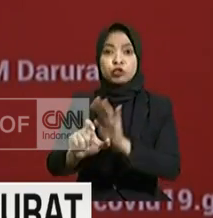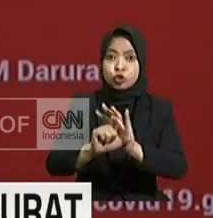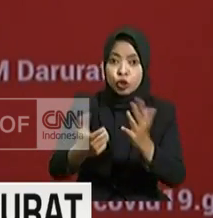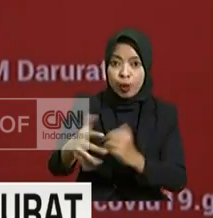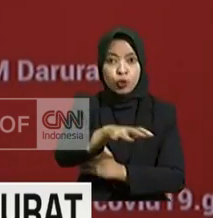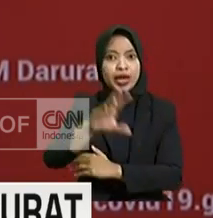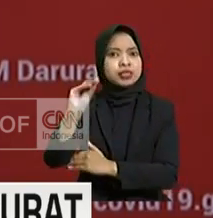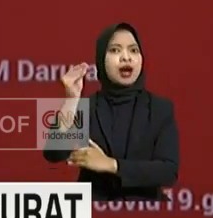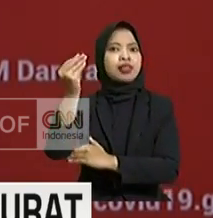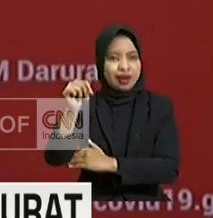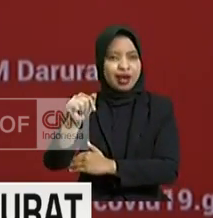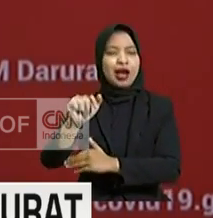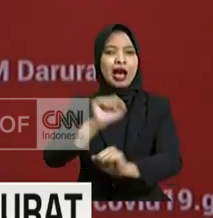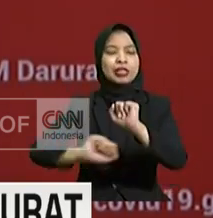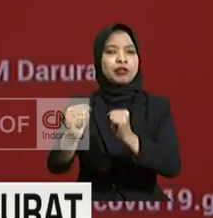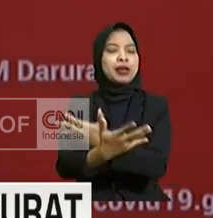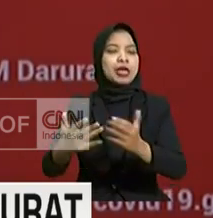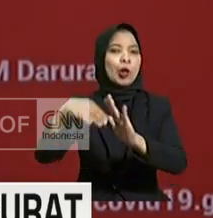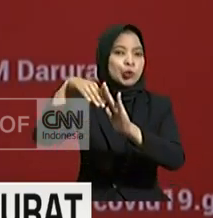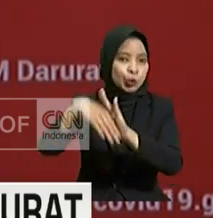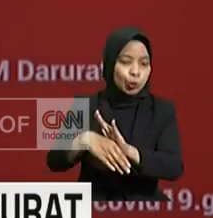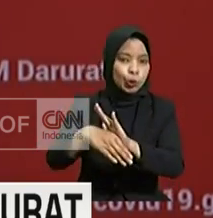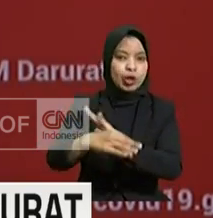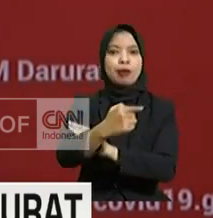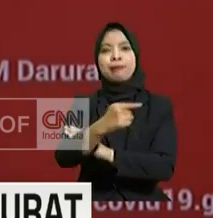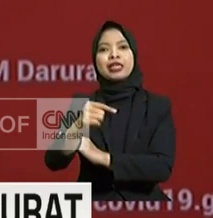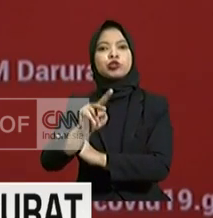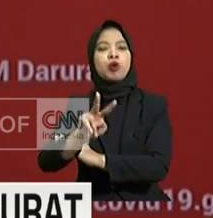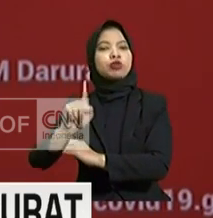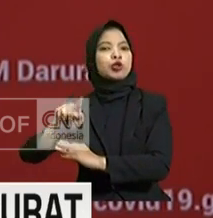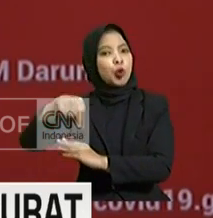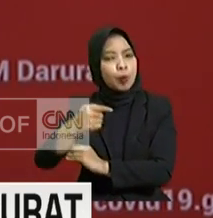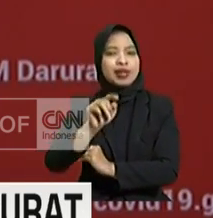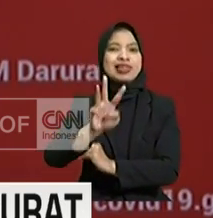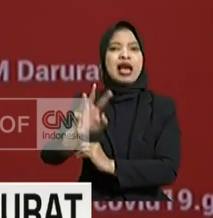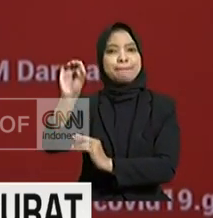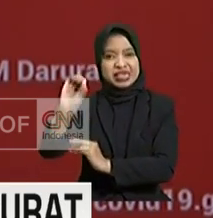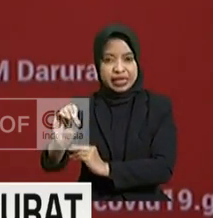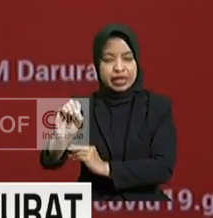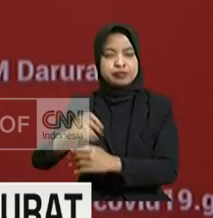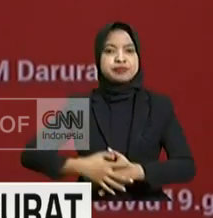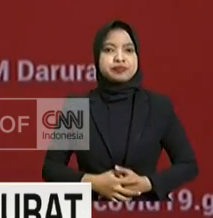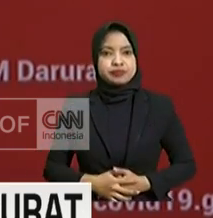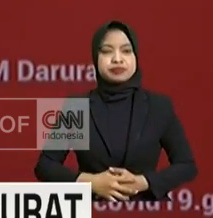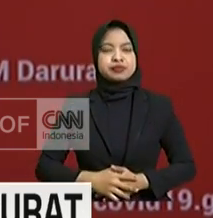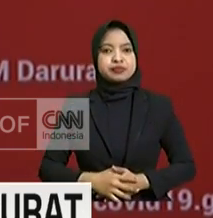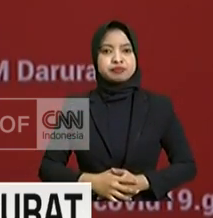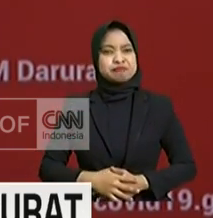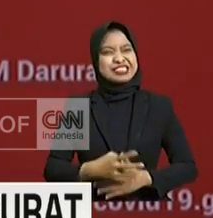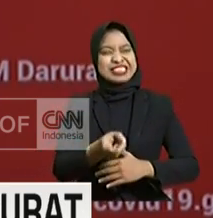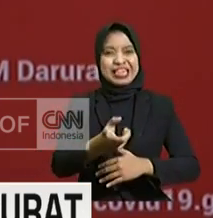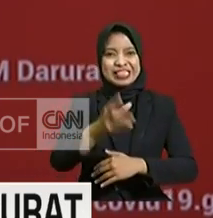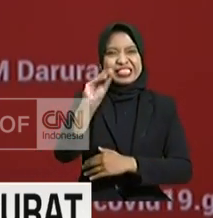mengalami penurunan mobilitas hingga minus 21,3 persen hanya wilayah